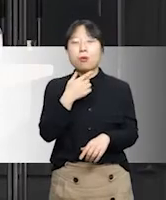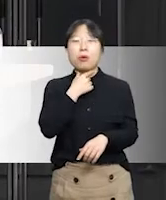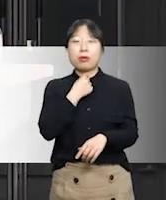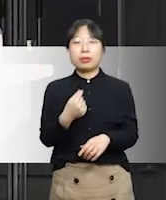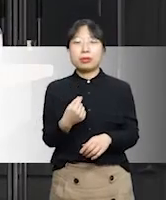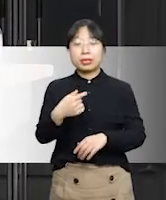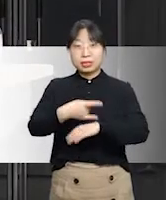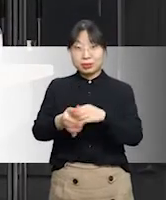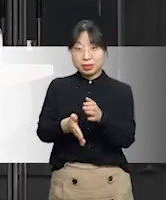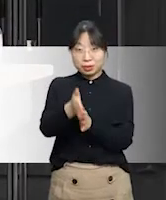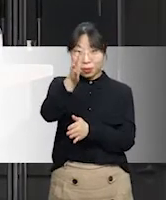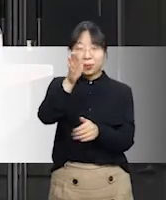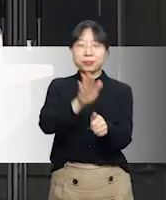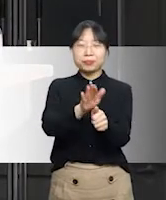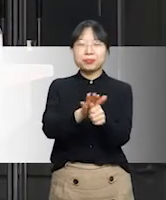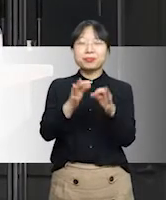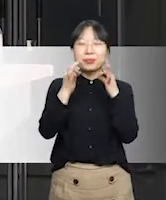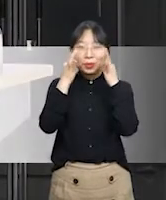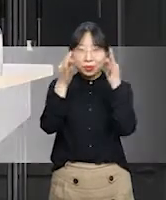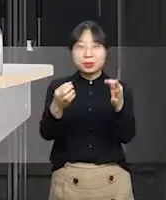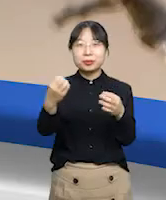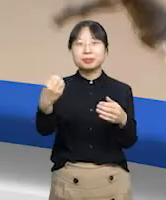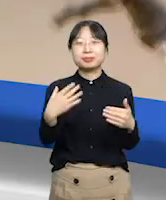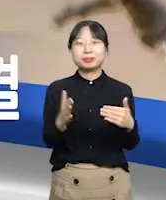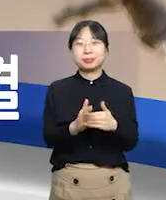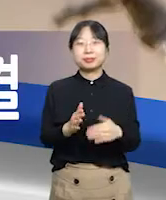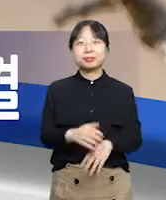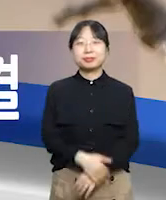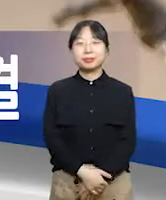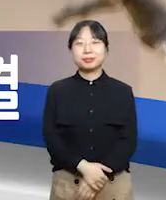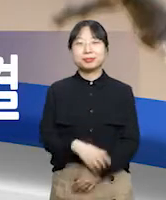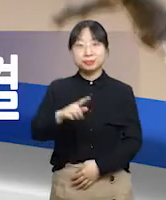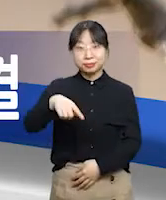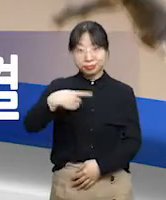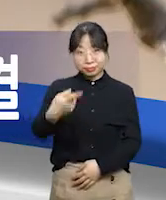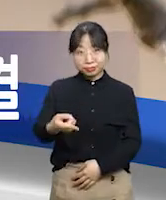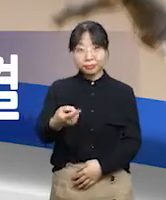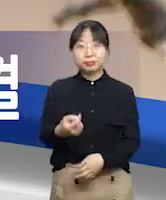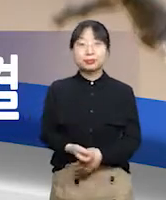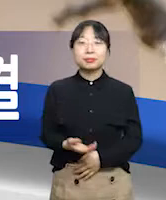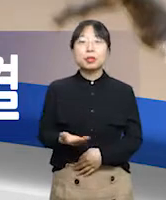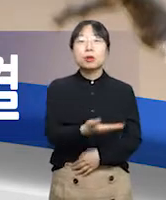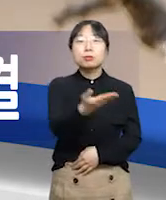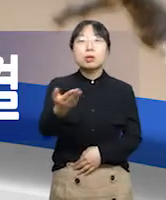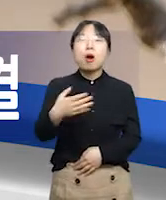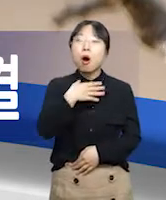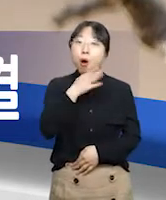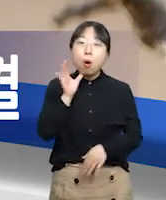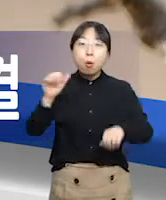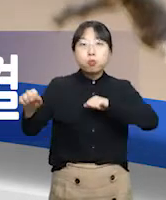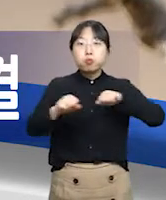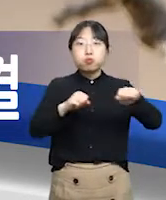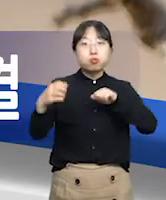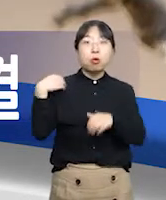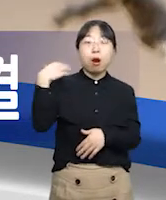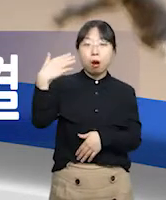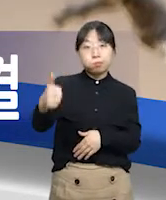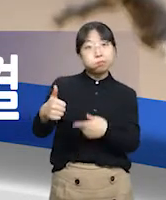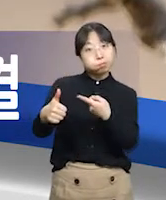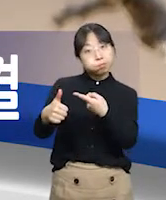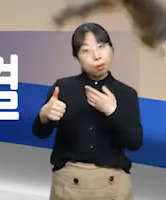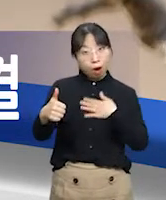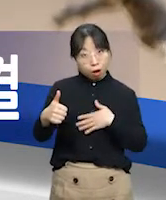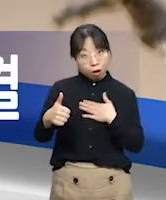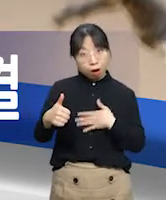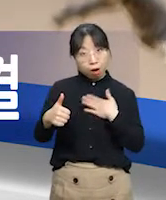있도록 최선의 노력을 다하도록 하겠습니다. 다음 소식입니다. 여러분은 혹시 시니어 액티브